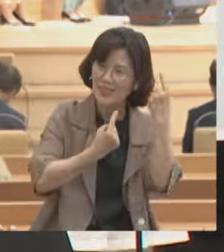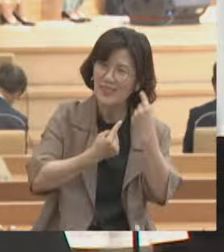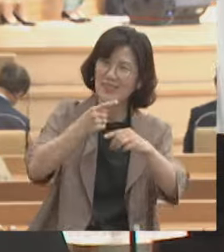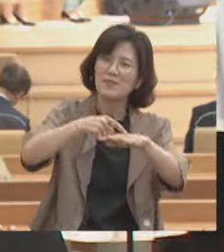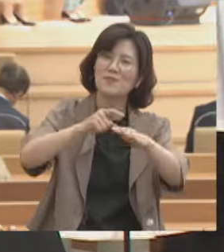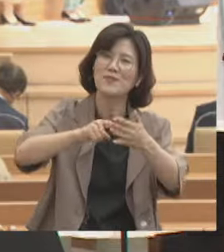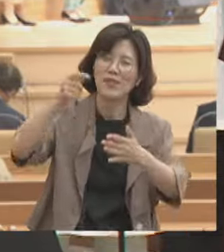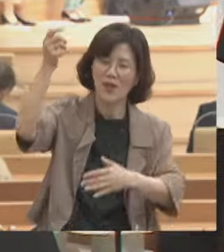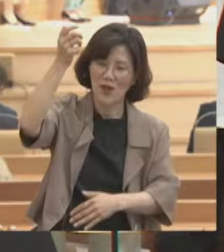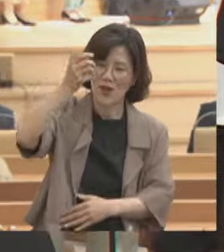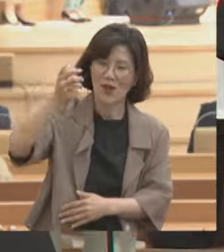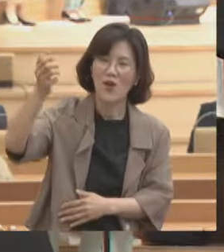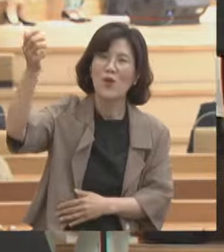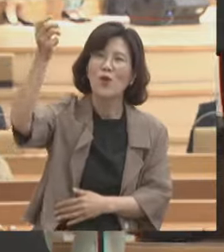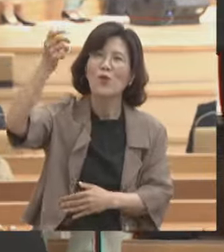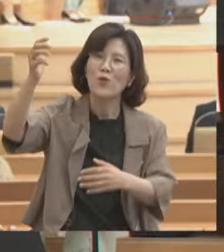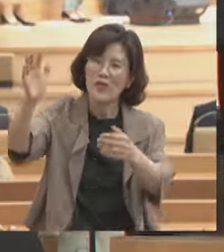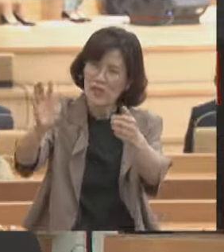상한 심령